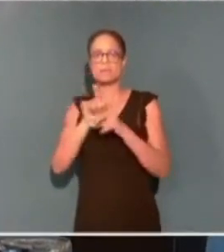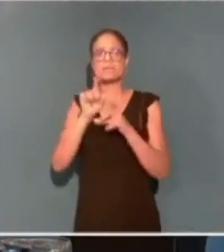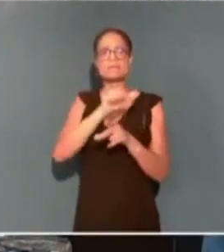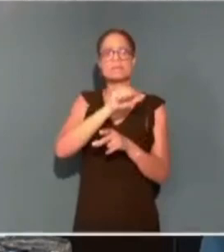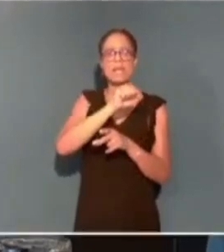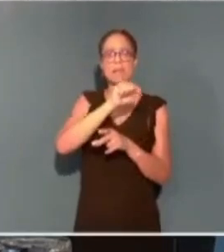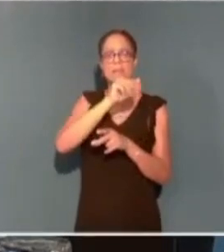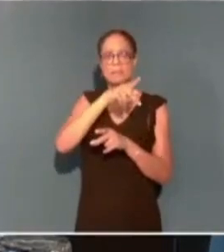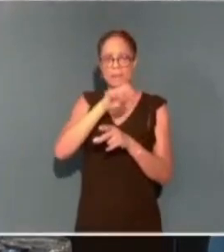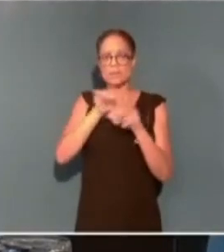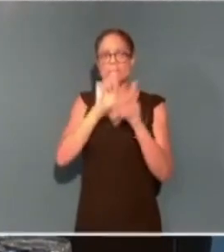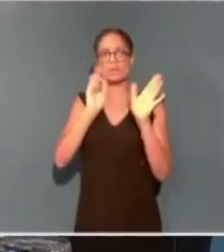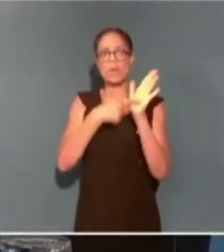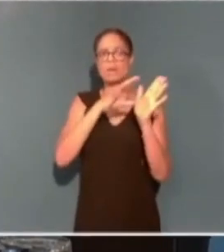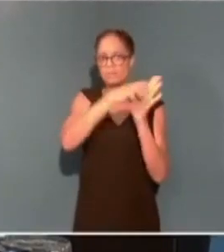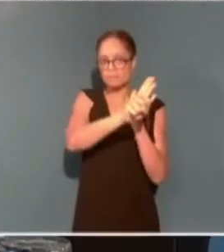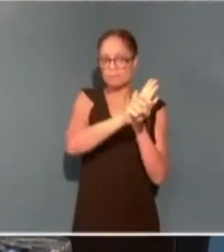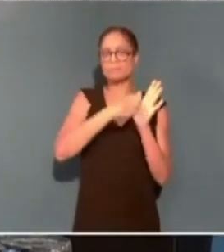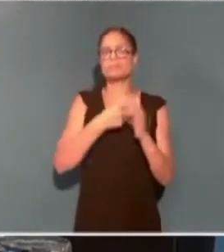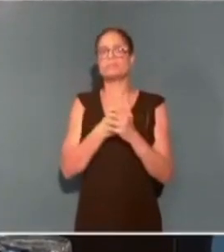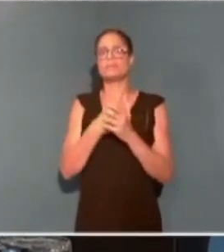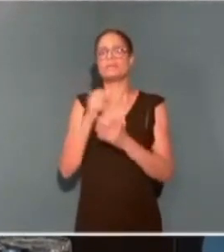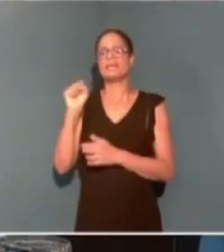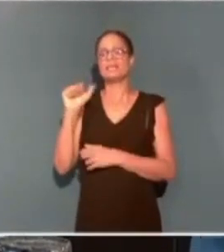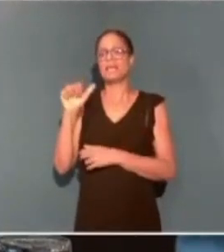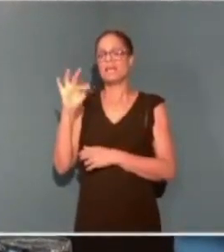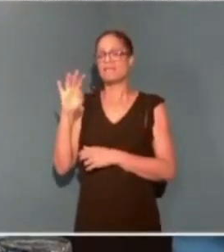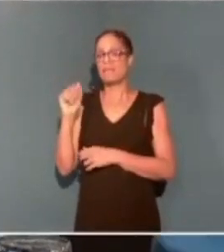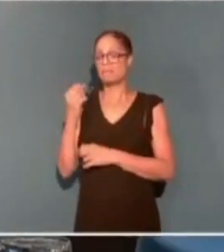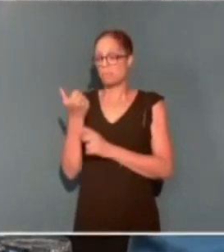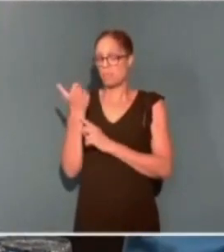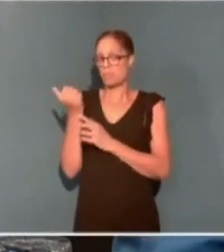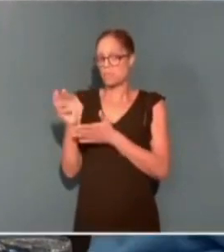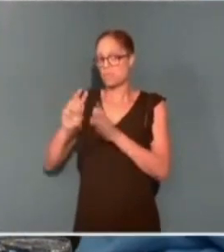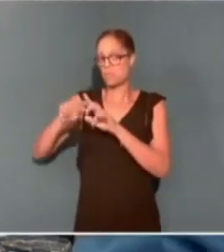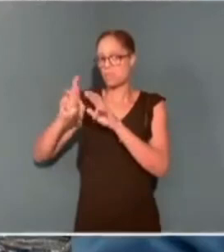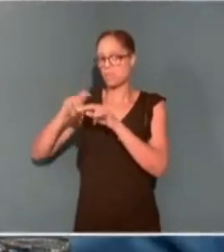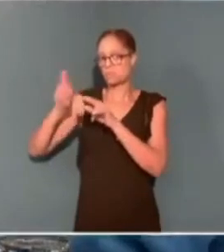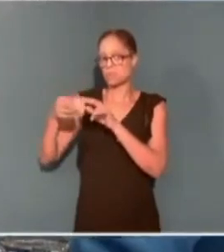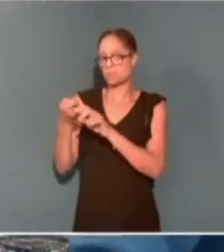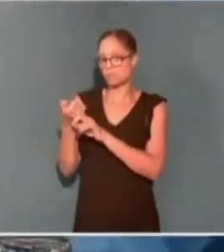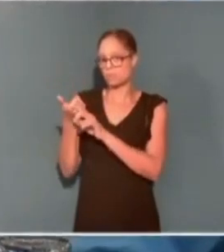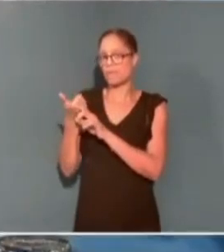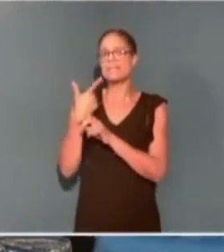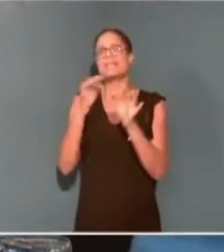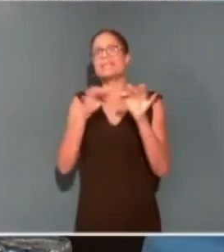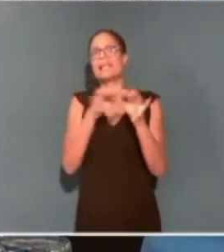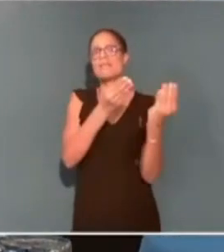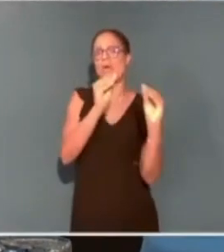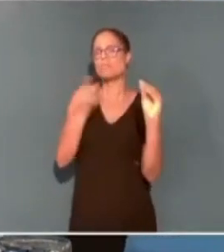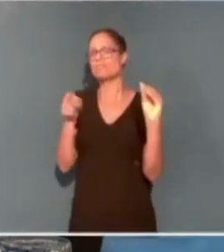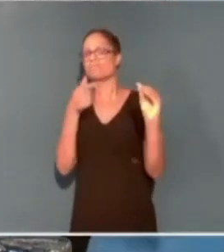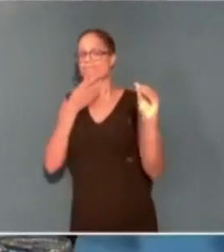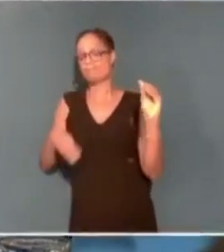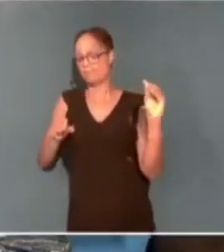préemption. Et nous avions constaté que la SAFER n'a pas beaucoup de ressources. Lorsqu'une terre est mise en vente agricole, la SAFER n'a pas les